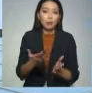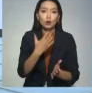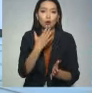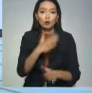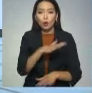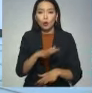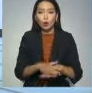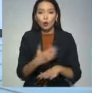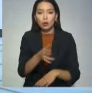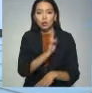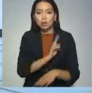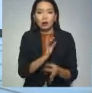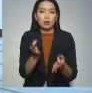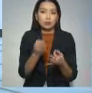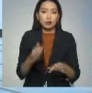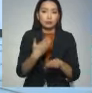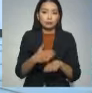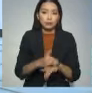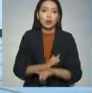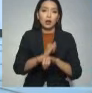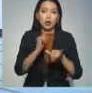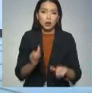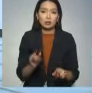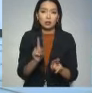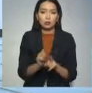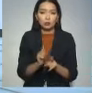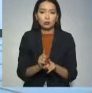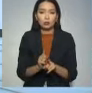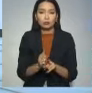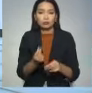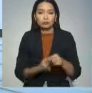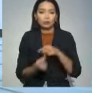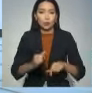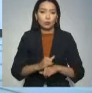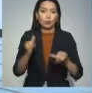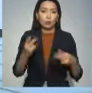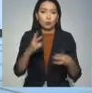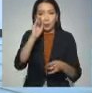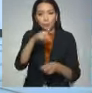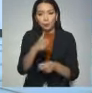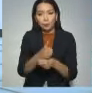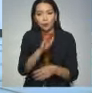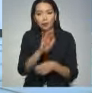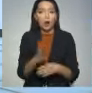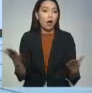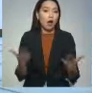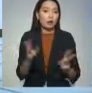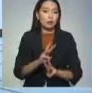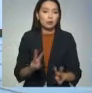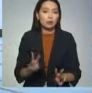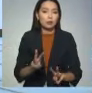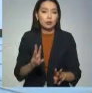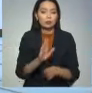ұлттық қордың трансфертіне тәуелділіктен біртіндеп арылтып, кірісті молайтуды тапсырды. Мемлекет басшысы үкіметке тағы қандай тапсырмалар